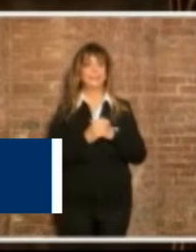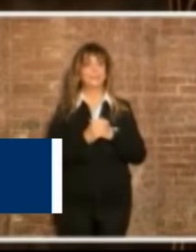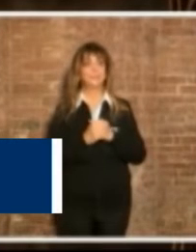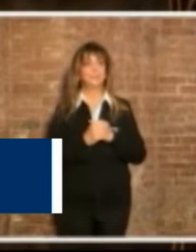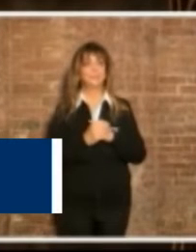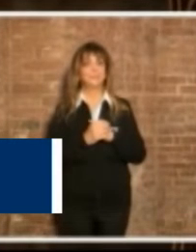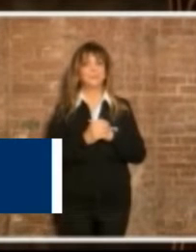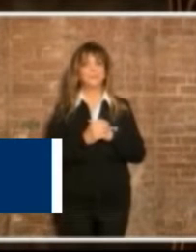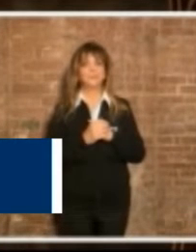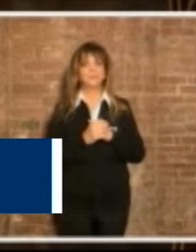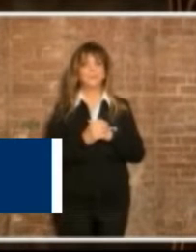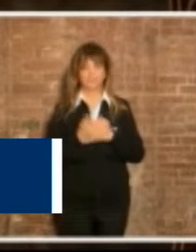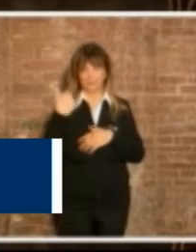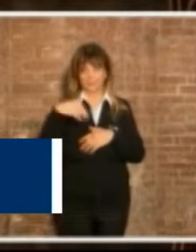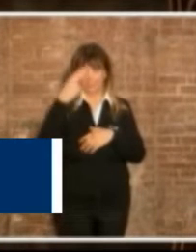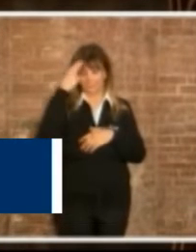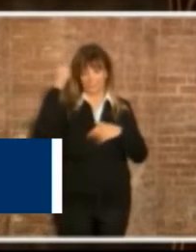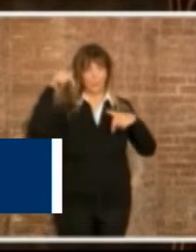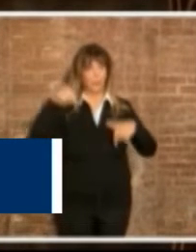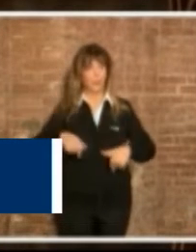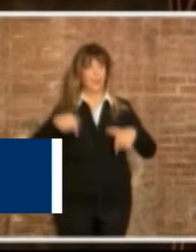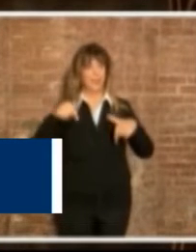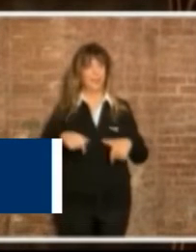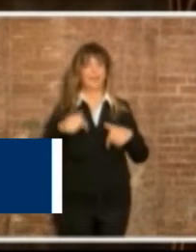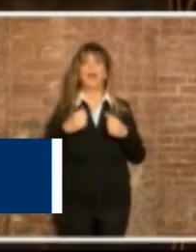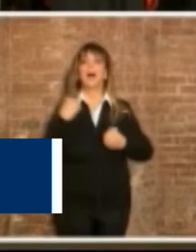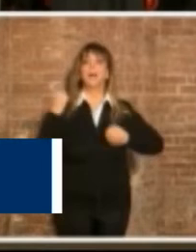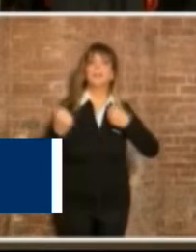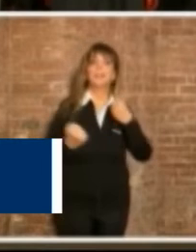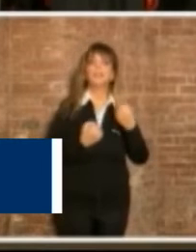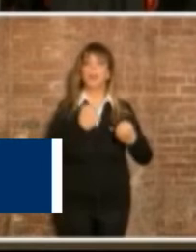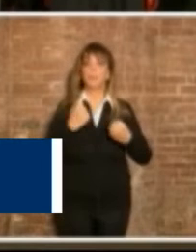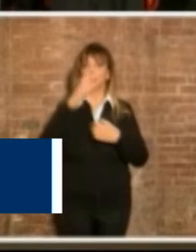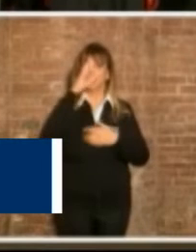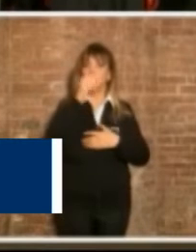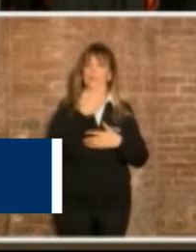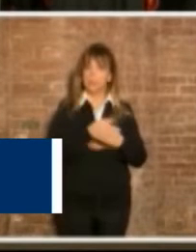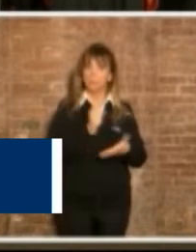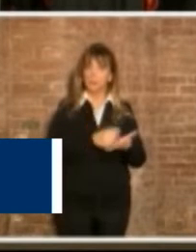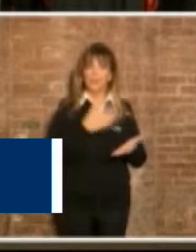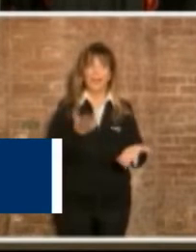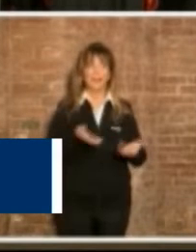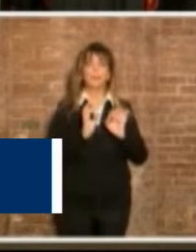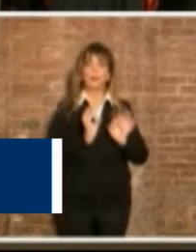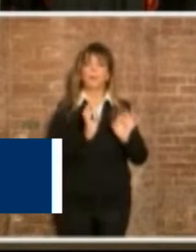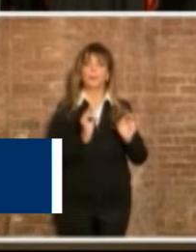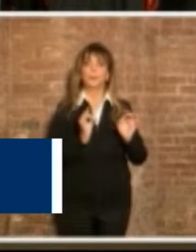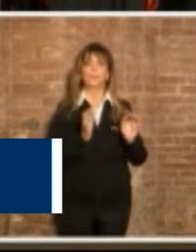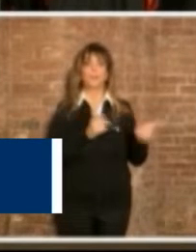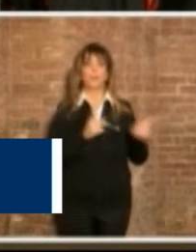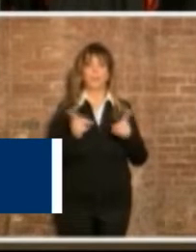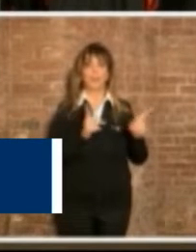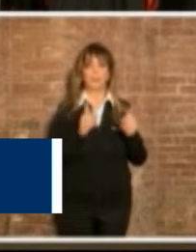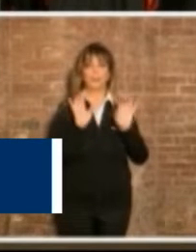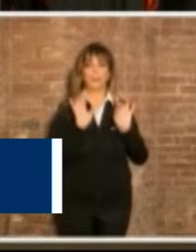quello che è stato ricordato qui, l'atteggiamento dell'Ateneo rispetto all'emergenza pandemica,